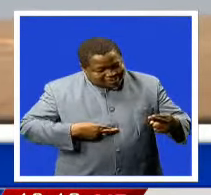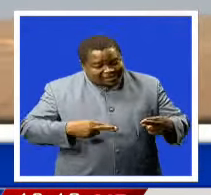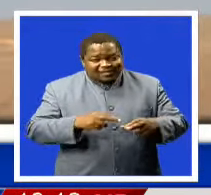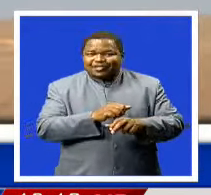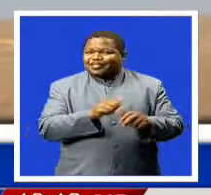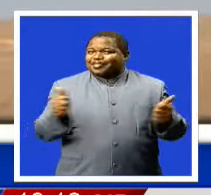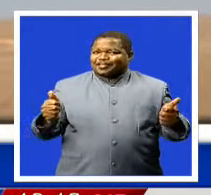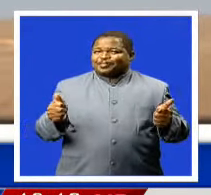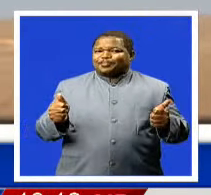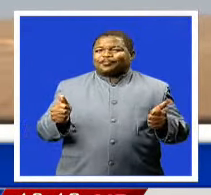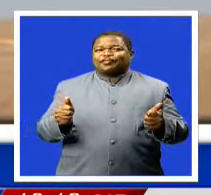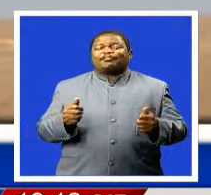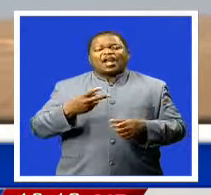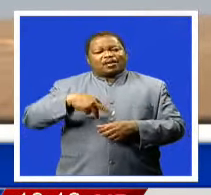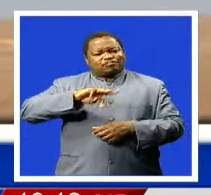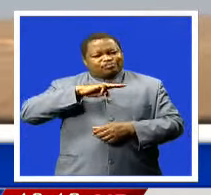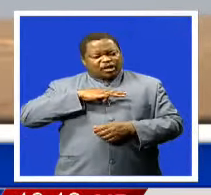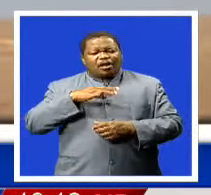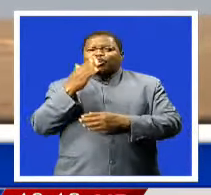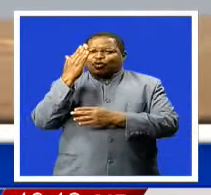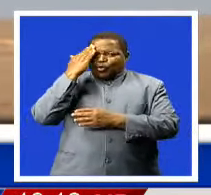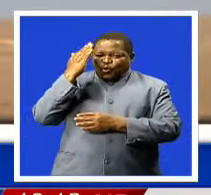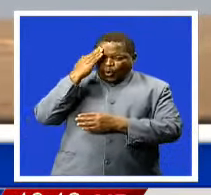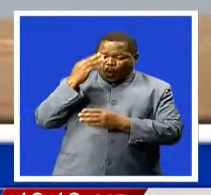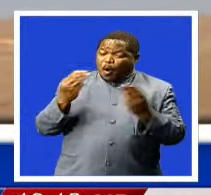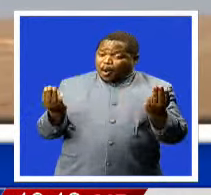sivese maswati sathi kuthi siyathathisa